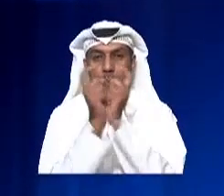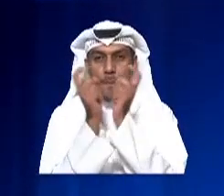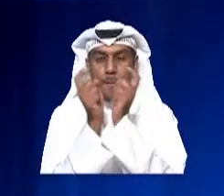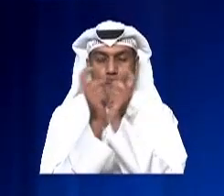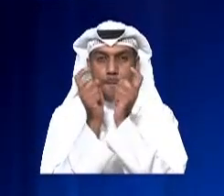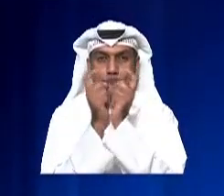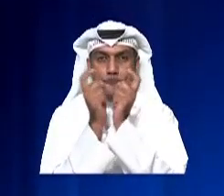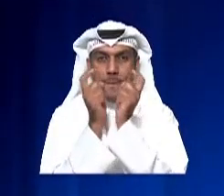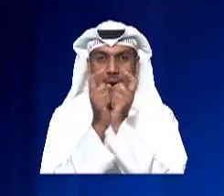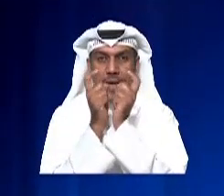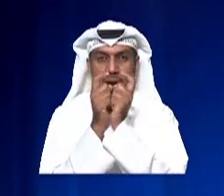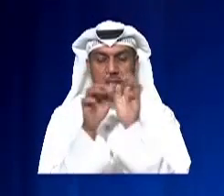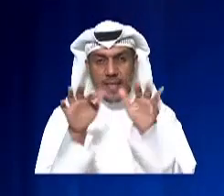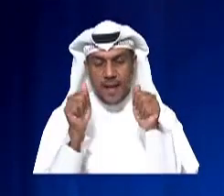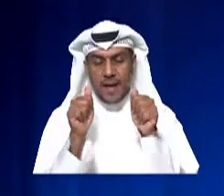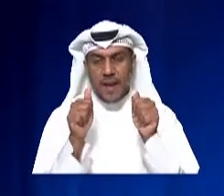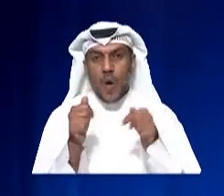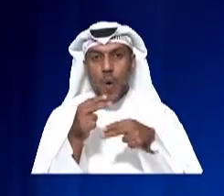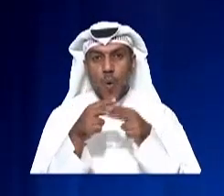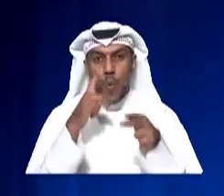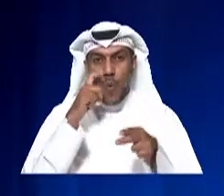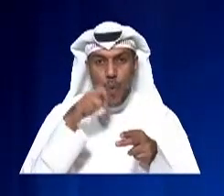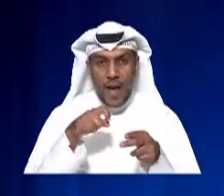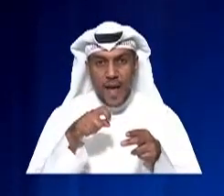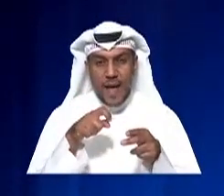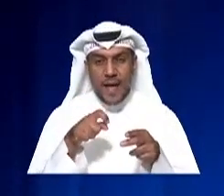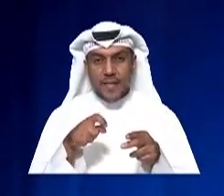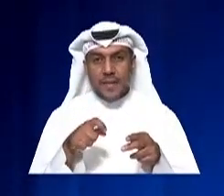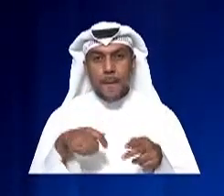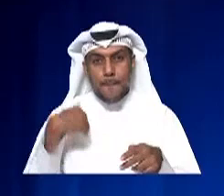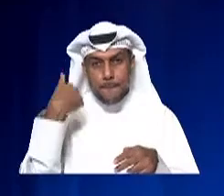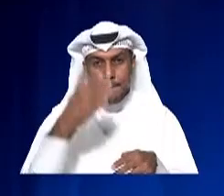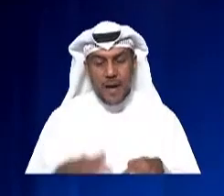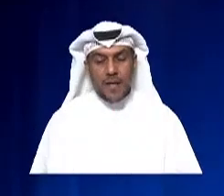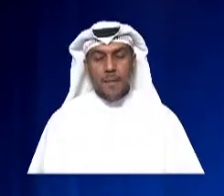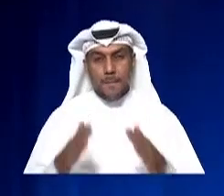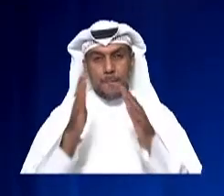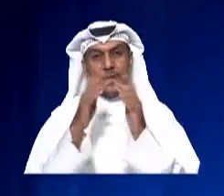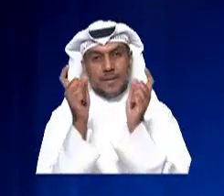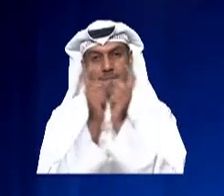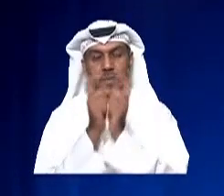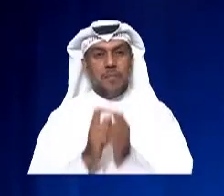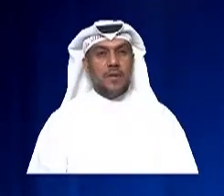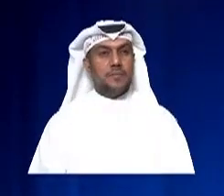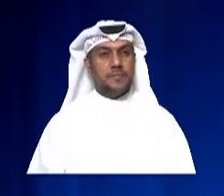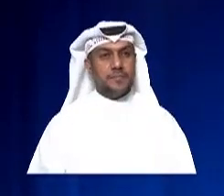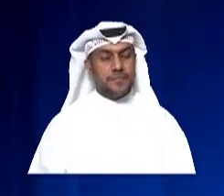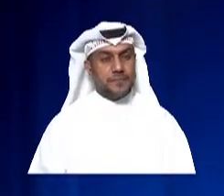وسيلاقي نادي الكويت في الدور المقبل نادي الزمالك المصري.